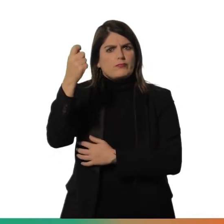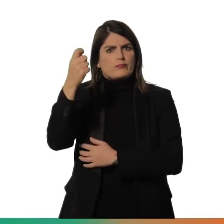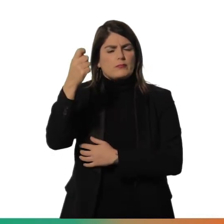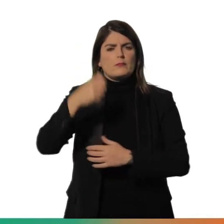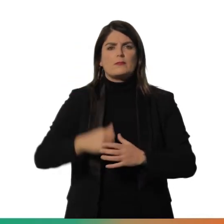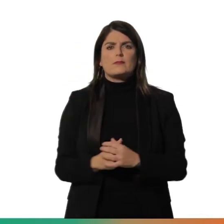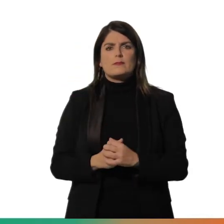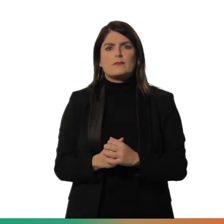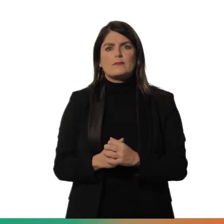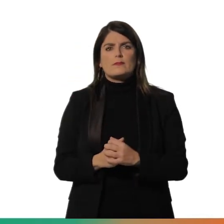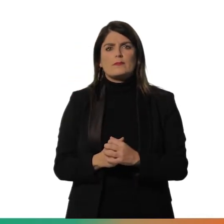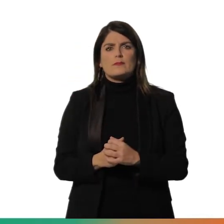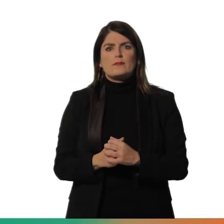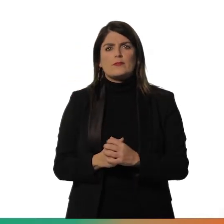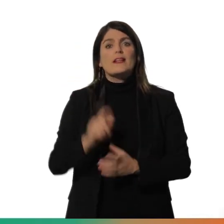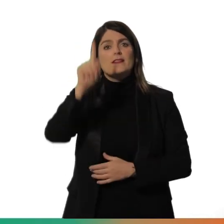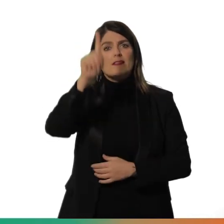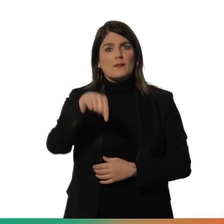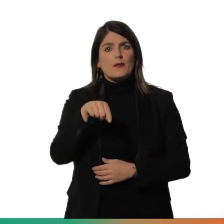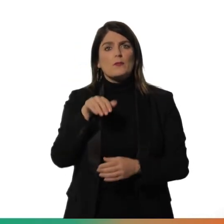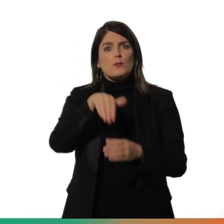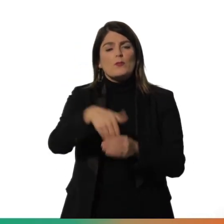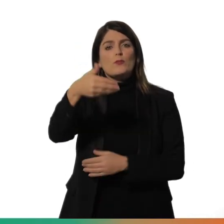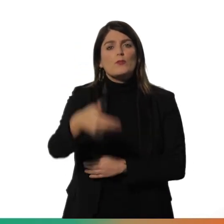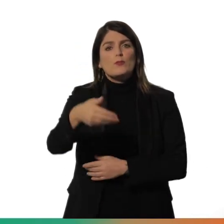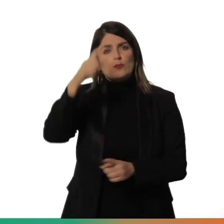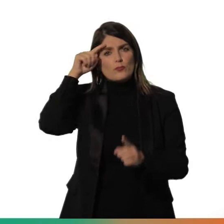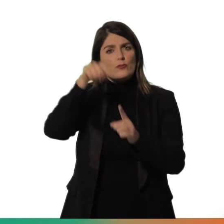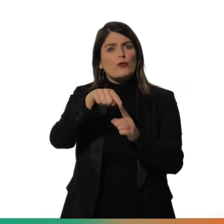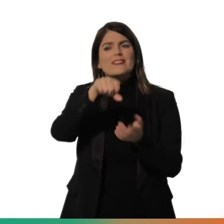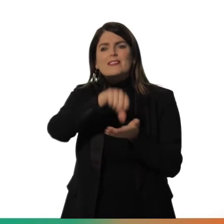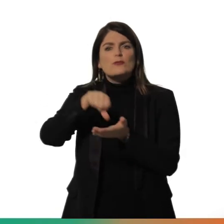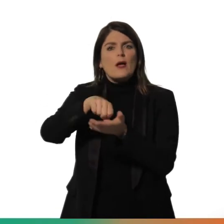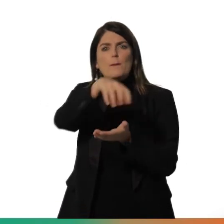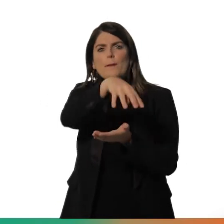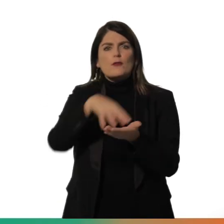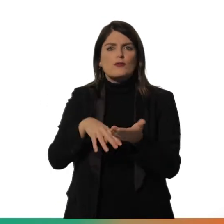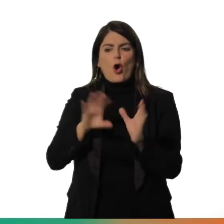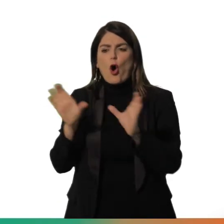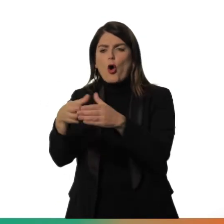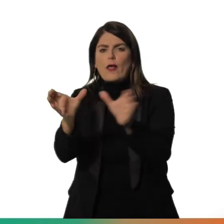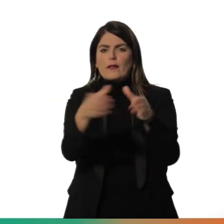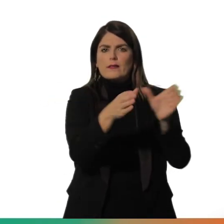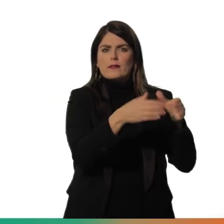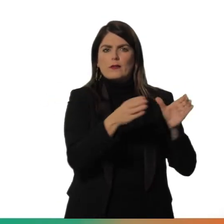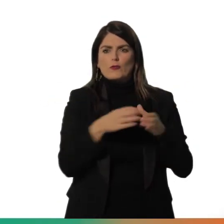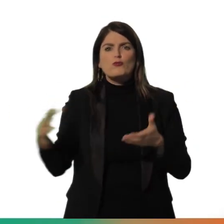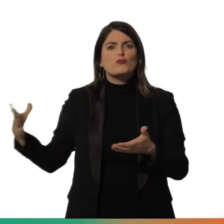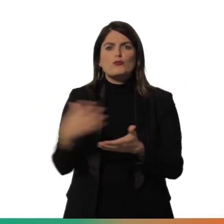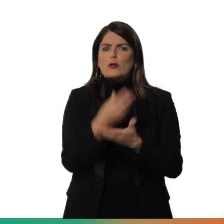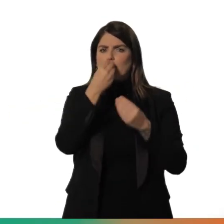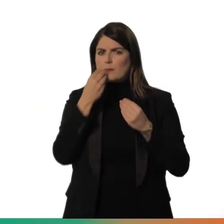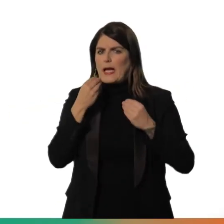ciutat de Barcelona i perquè sigui una ciutat on tots els col·lectius